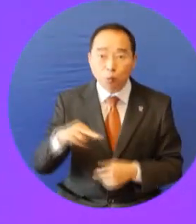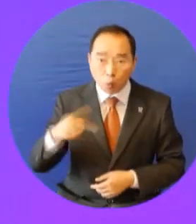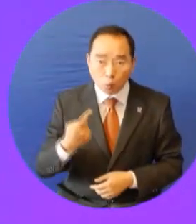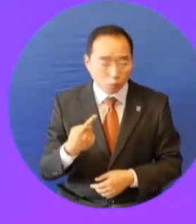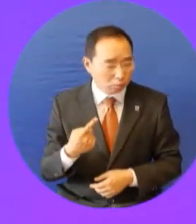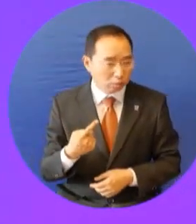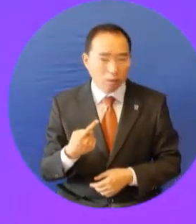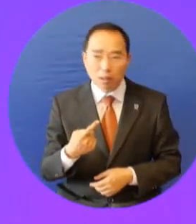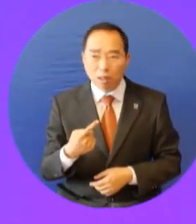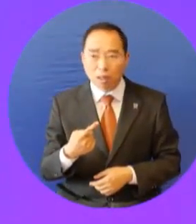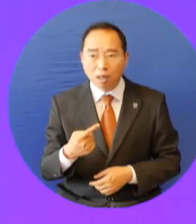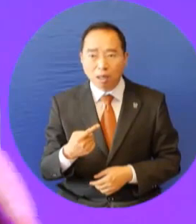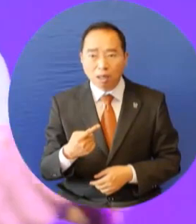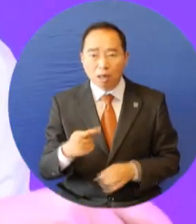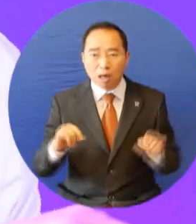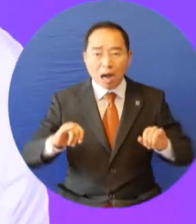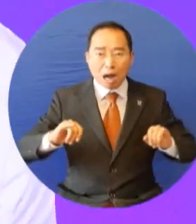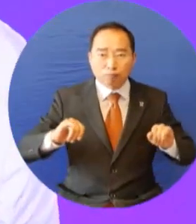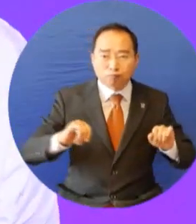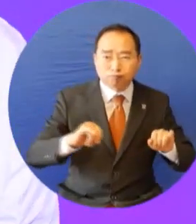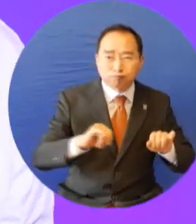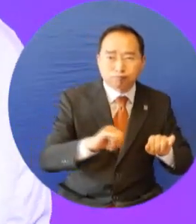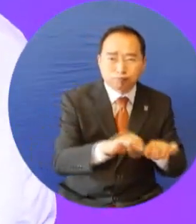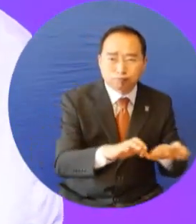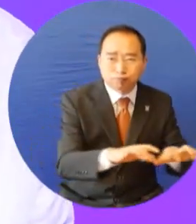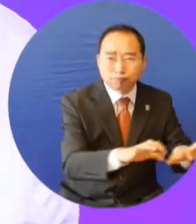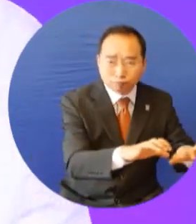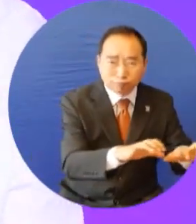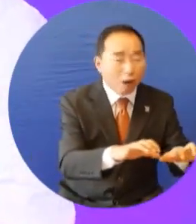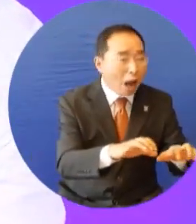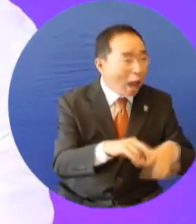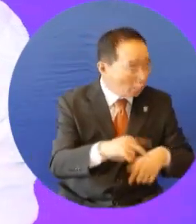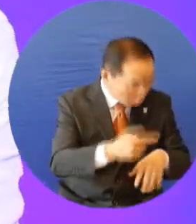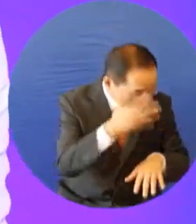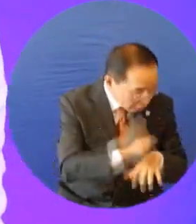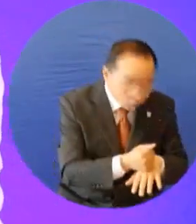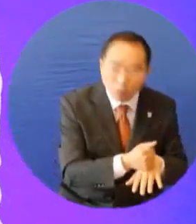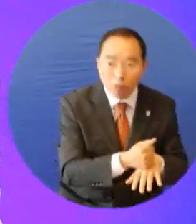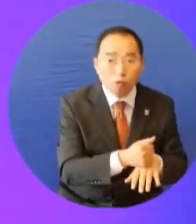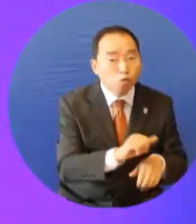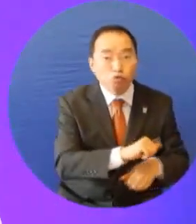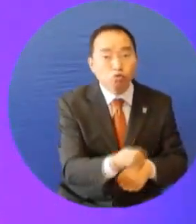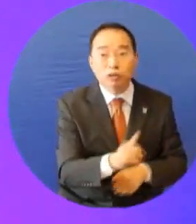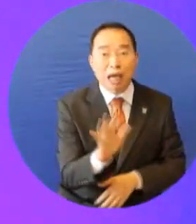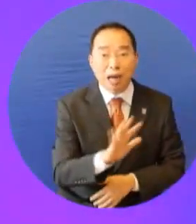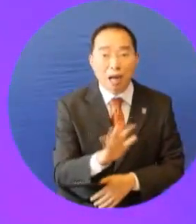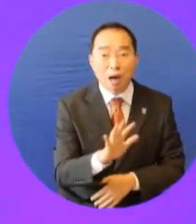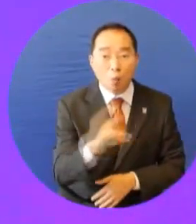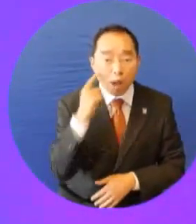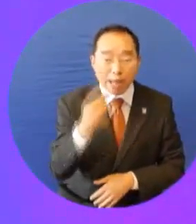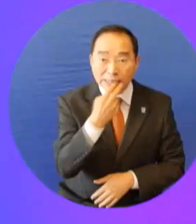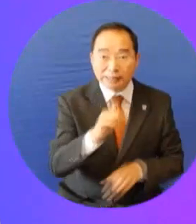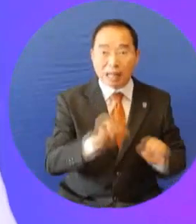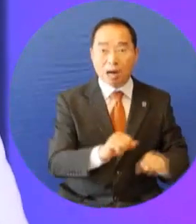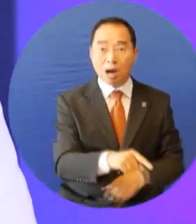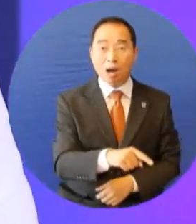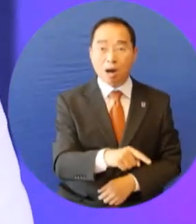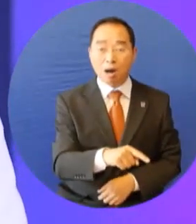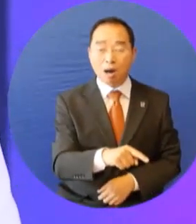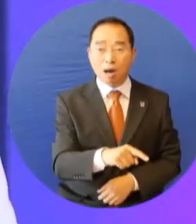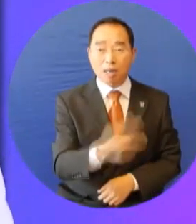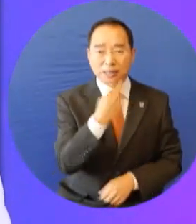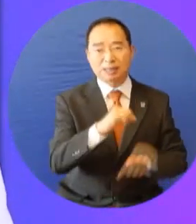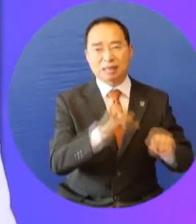약을 안 쳐도 막 뜯어 먹기 시작하잖아요. 그럼 막 전체가 막 앙상한 줄만 있어. 그런데도 안 죽어.